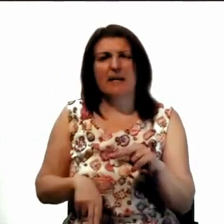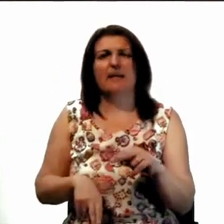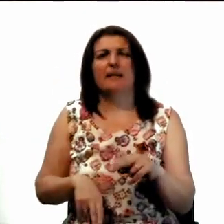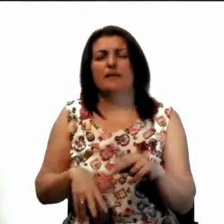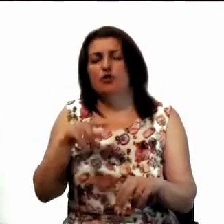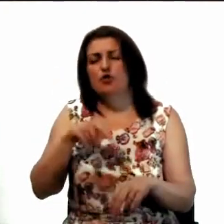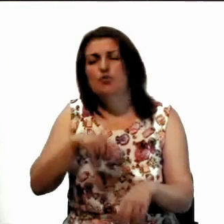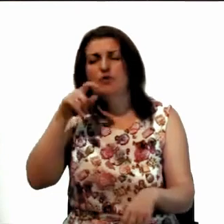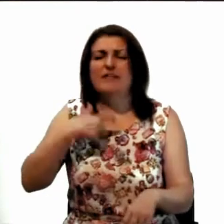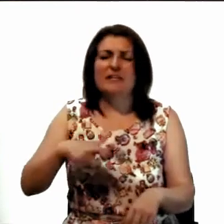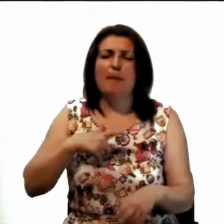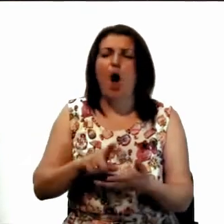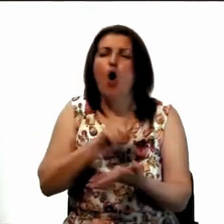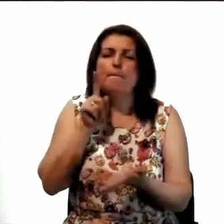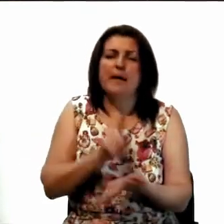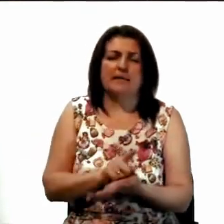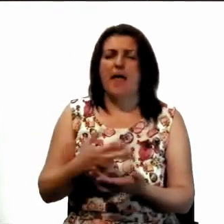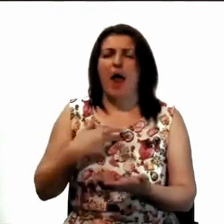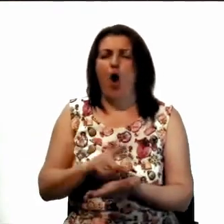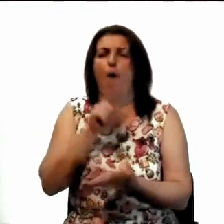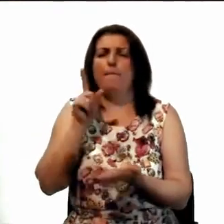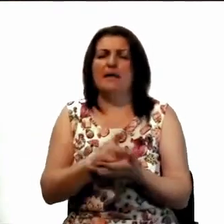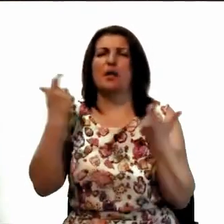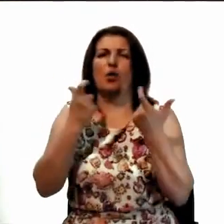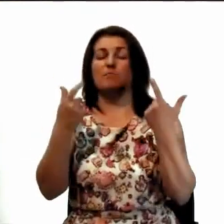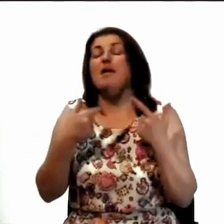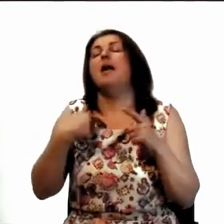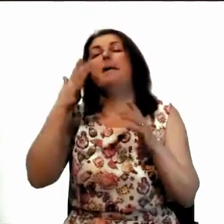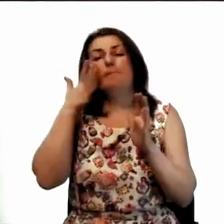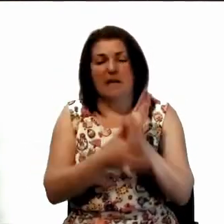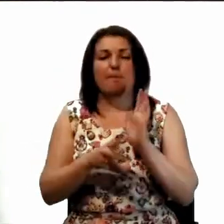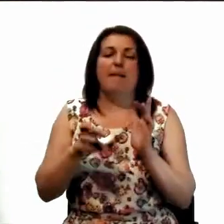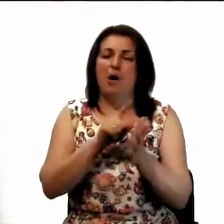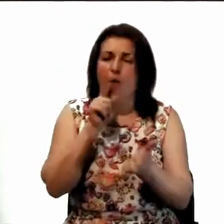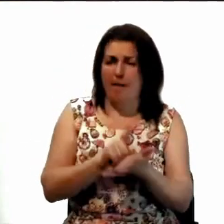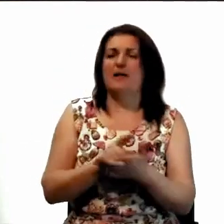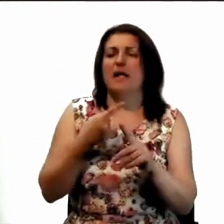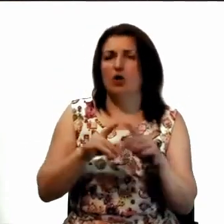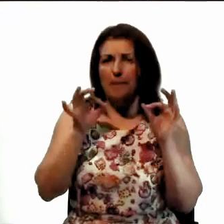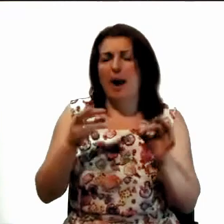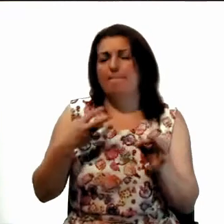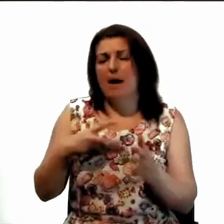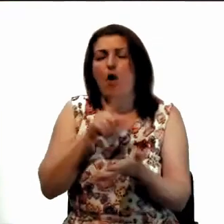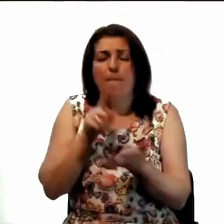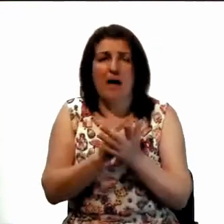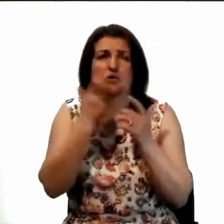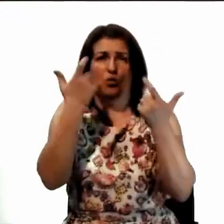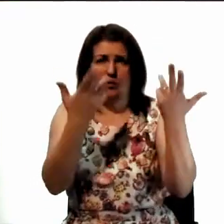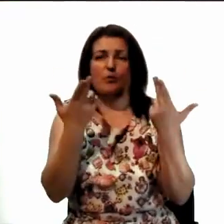перестань чувствовать себя обязанным. Вот я обязан Господу. Я понимаю, мы обязаны, это правда. Мы обязаны Господу,